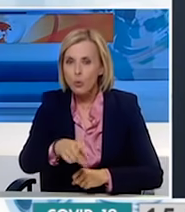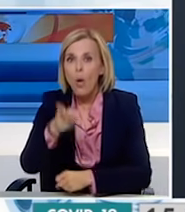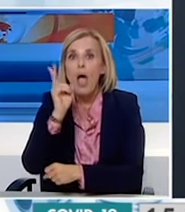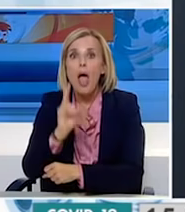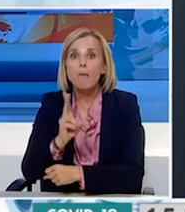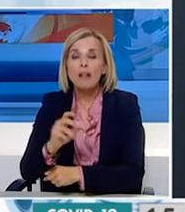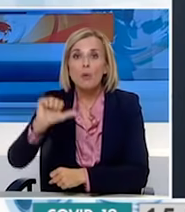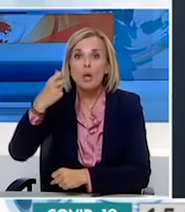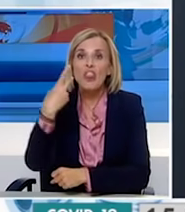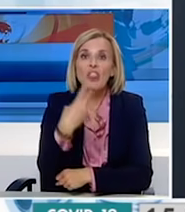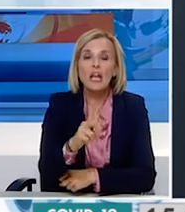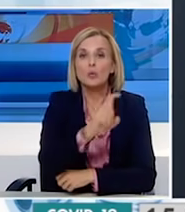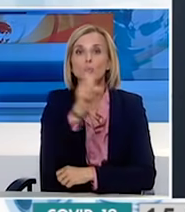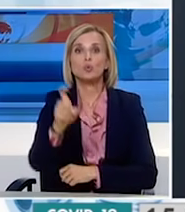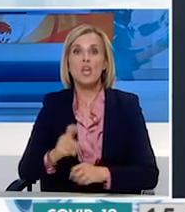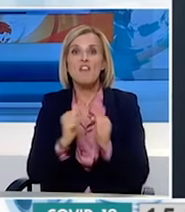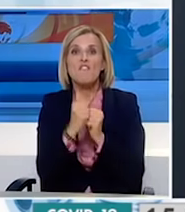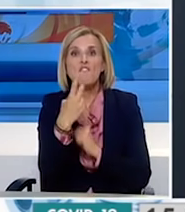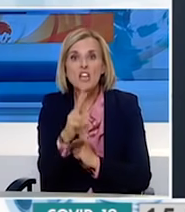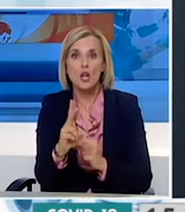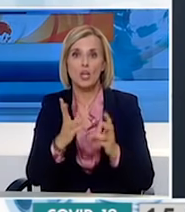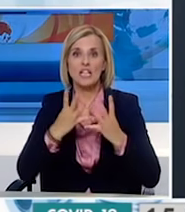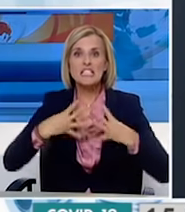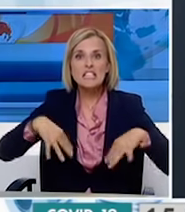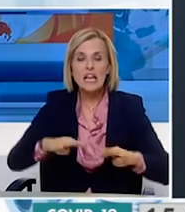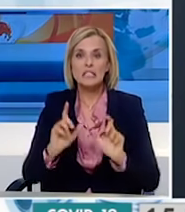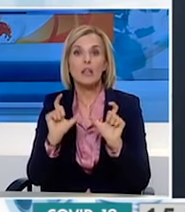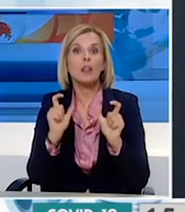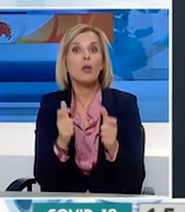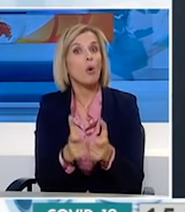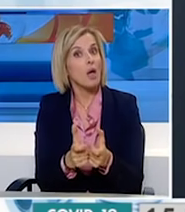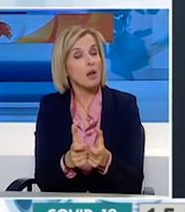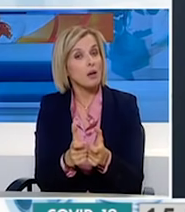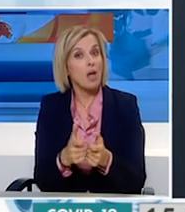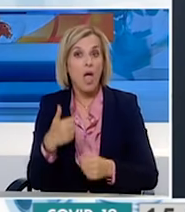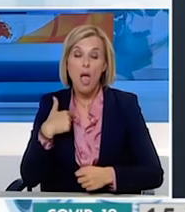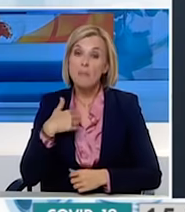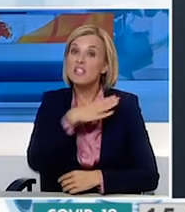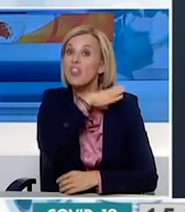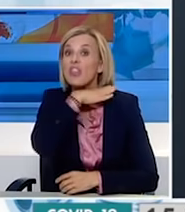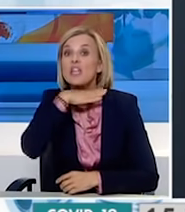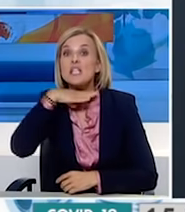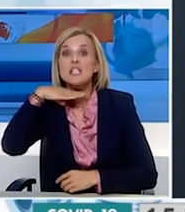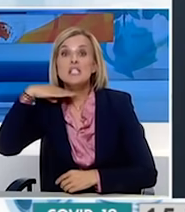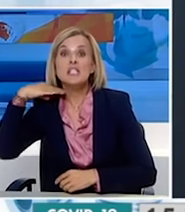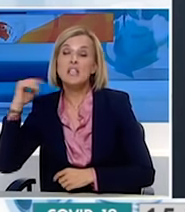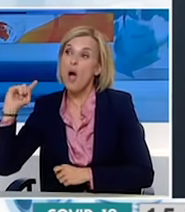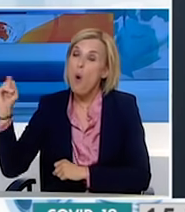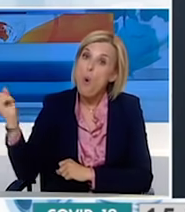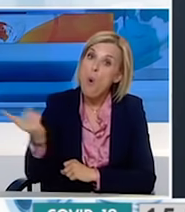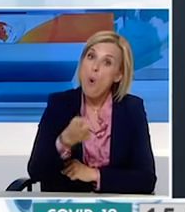δική τους ζωή και τη ζωή των φίλων τους και των δικών τους ανθρώπων. Έχουμε κατορθώσει με θυσίες από όλους, σε κάθε